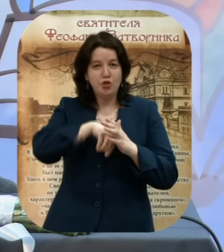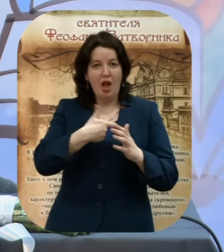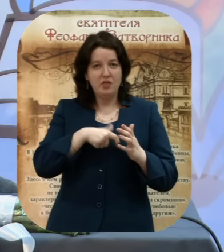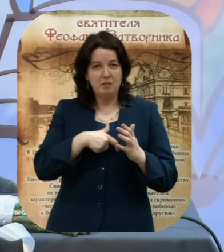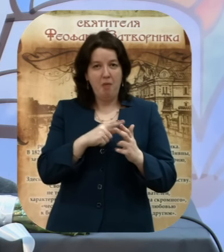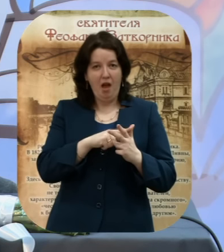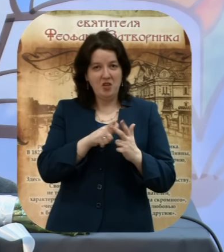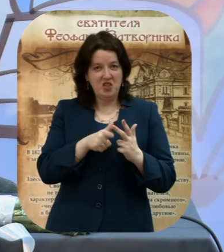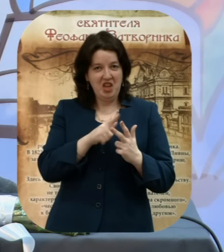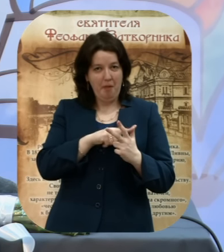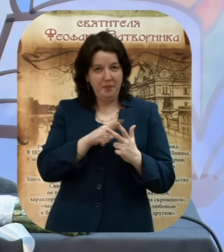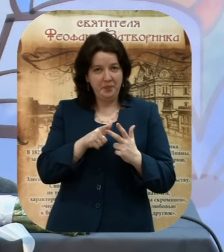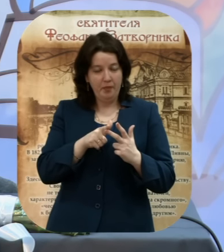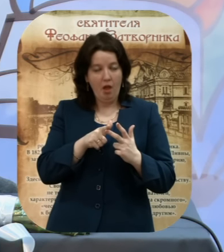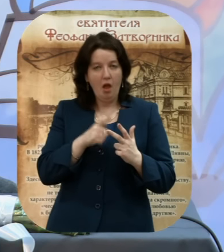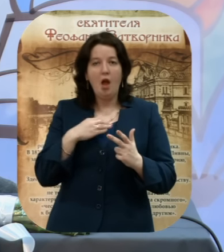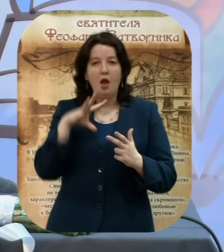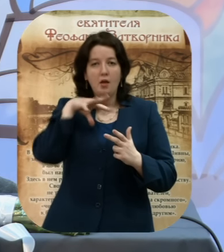И